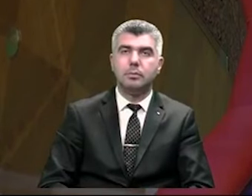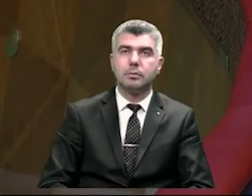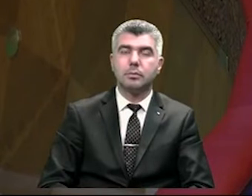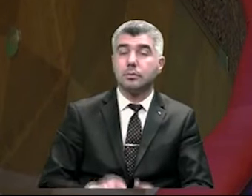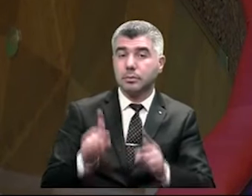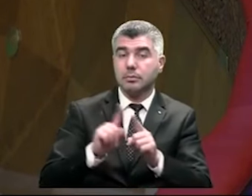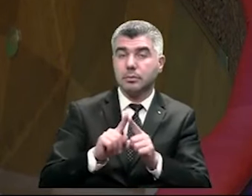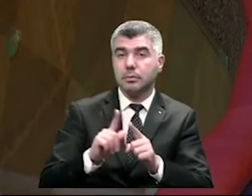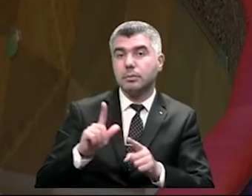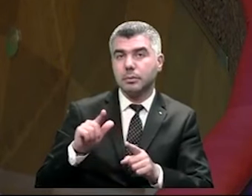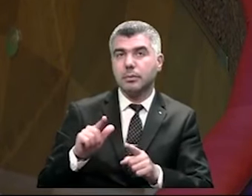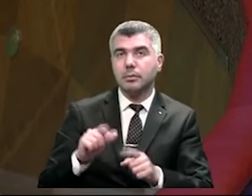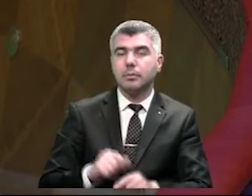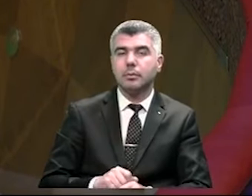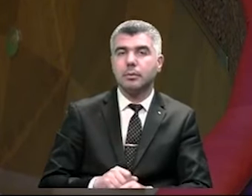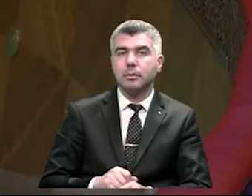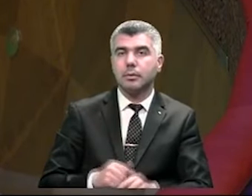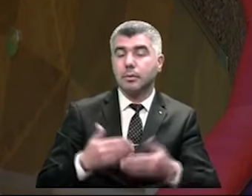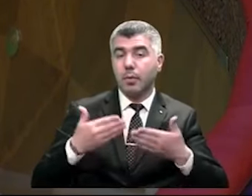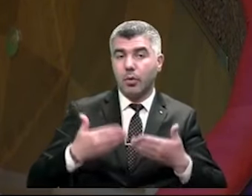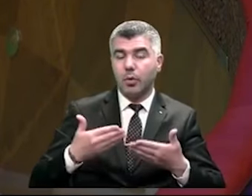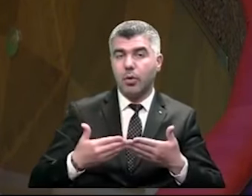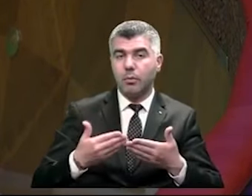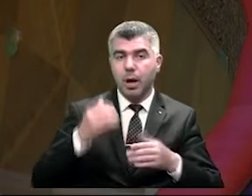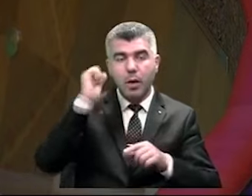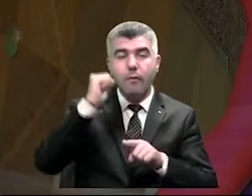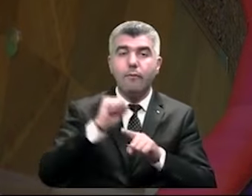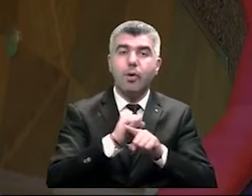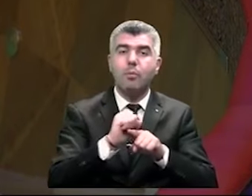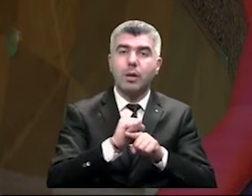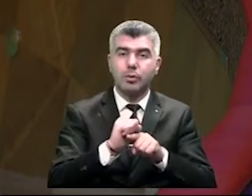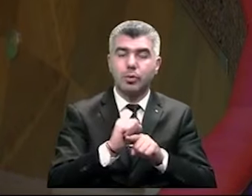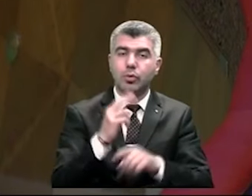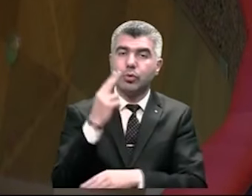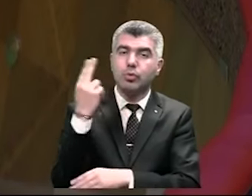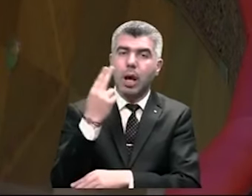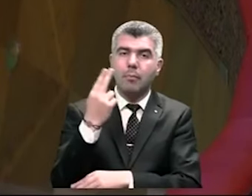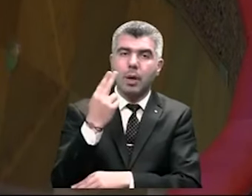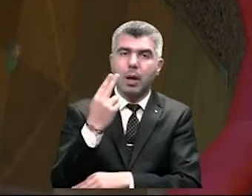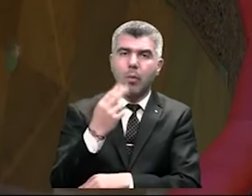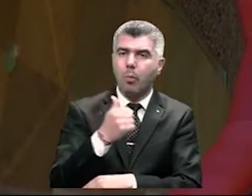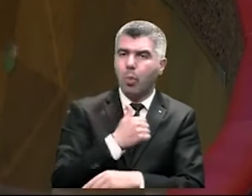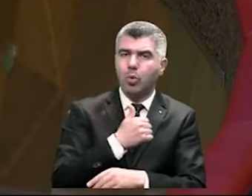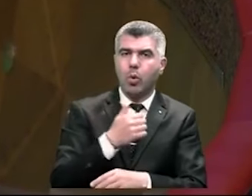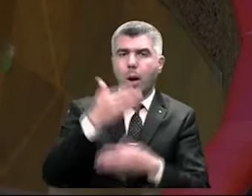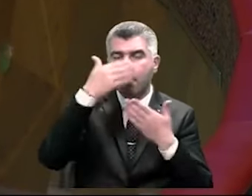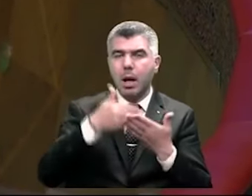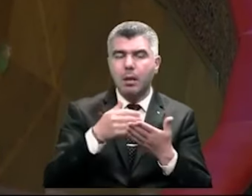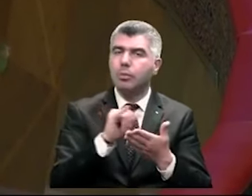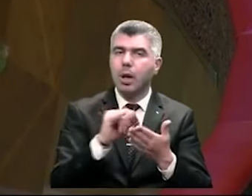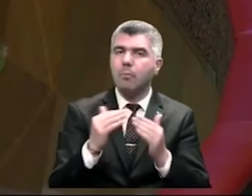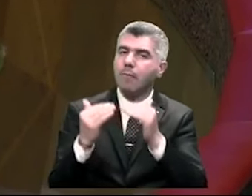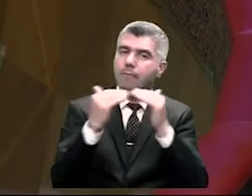النقط من النقط اللي اليوم عندنا في التكوين الجمعي ماشي غير في بلادنا ت نظن بان في جميع الدول اللي كلنا ولينا